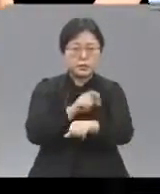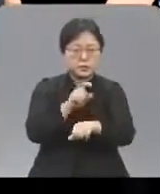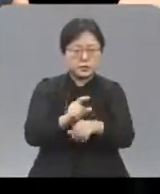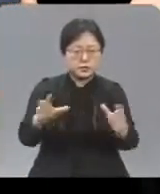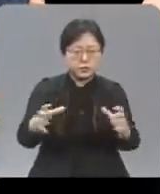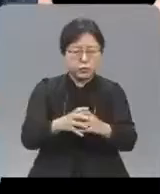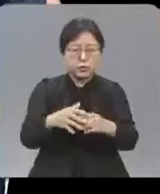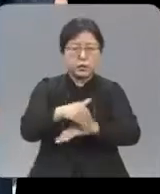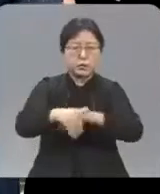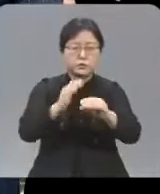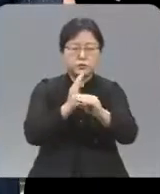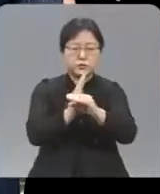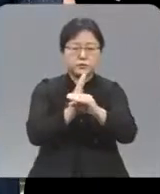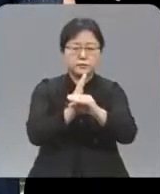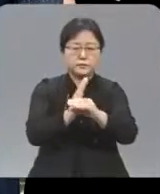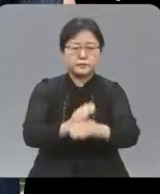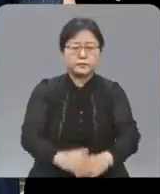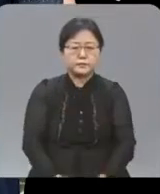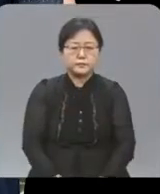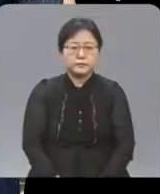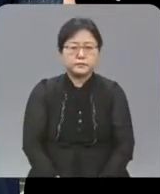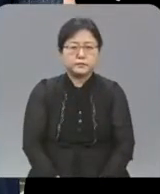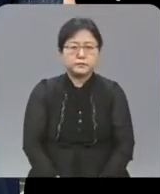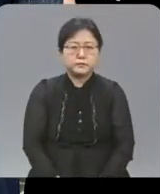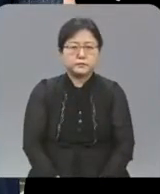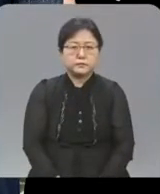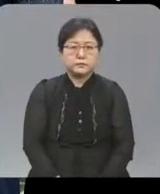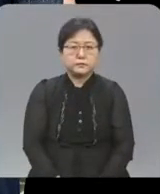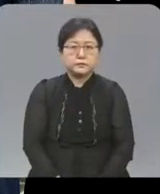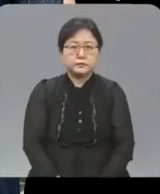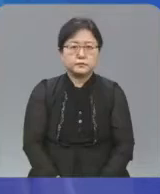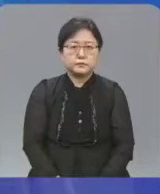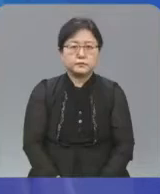모을 예정입니다. 지금까지 단신 브리핑이었습니다.